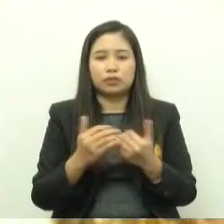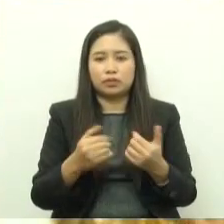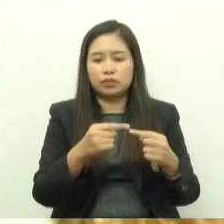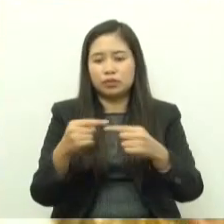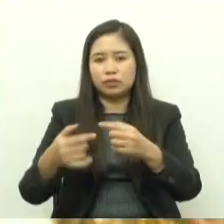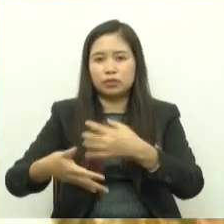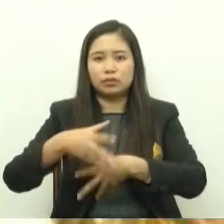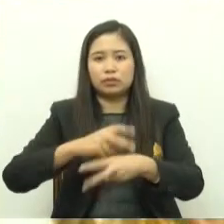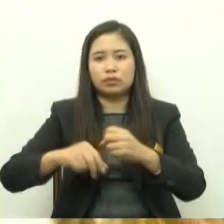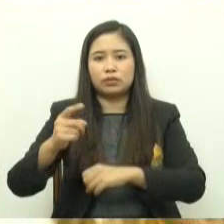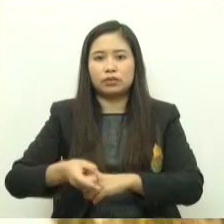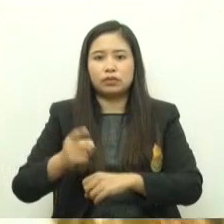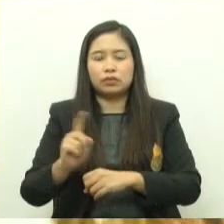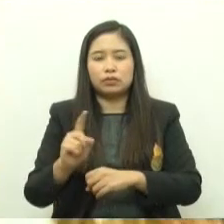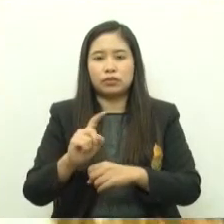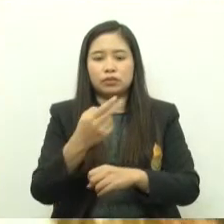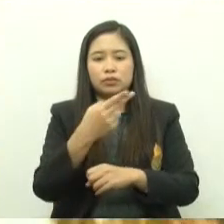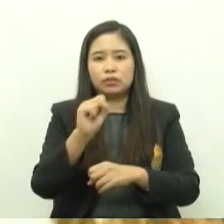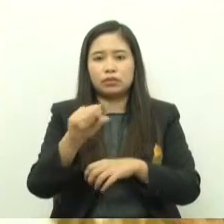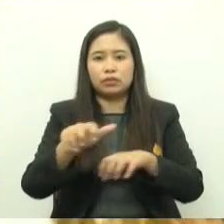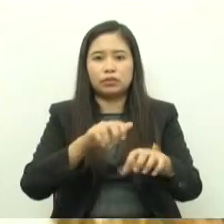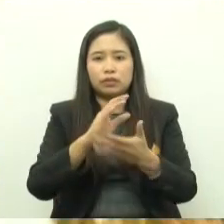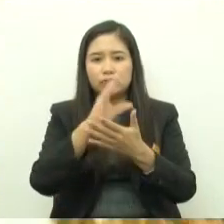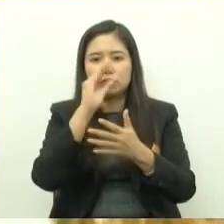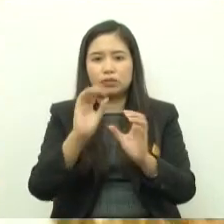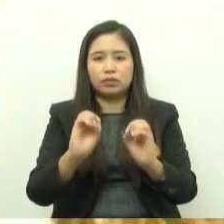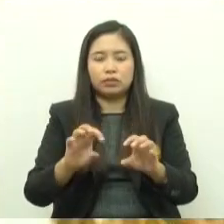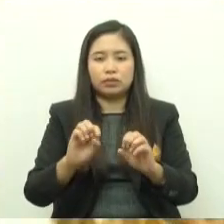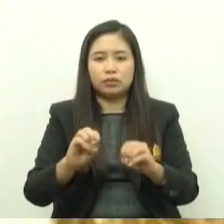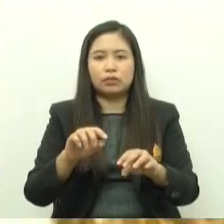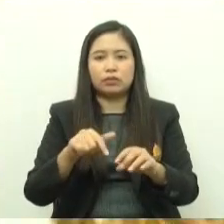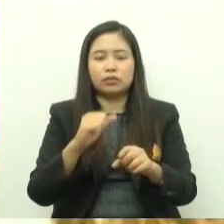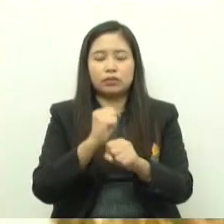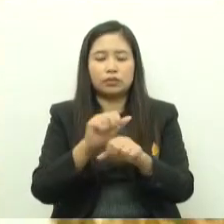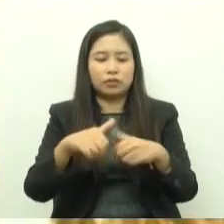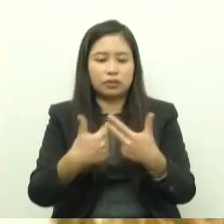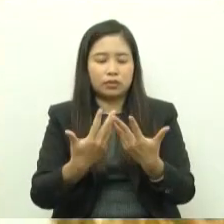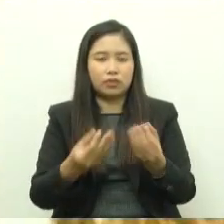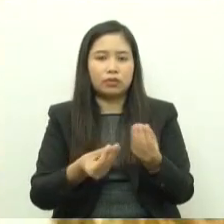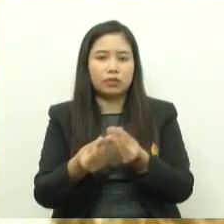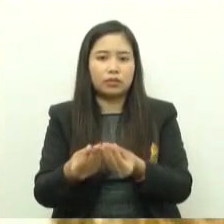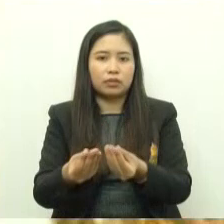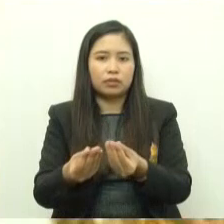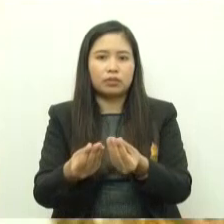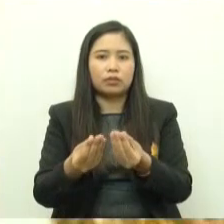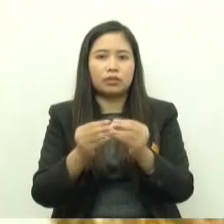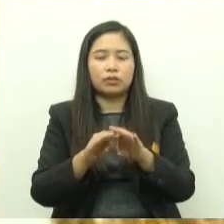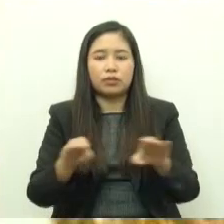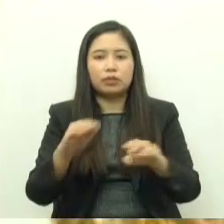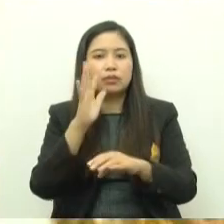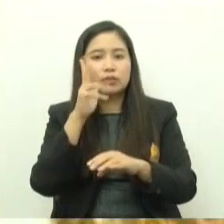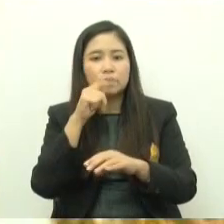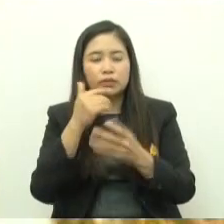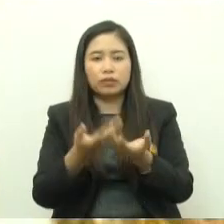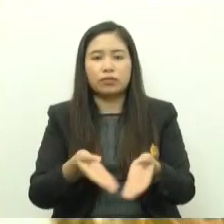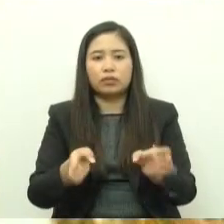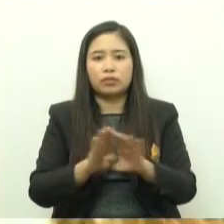เ่อหลักสูตรการจัดการเรียนการสอนนะคะวัฒนธรรมเราเข้มแข็งแต่ทำยังไงจะทำให้เด็กหรือว่าผู้ปกครองนะคะ